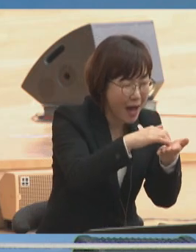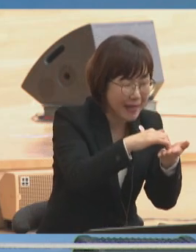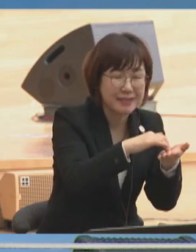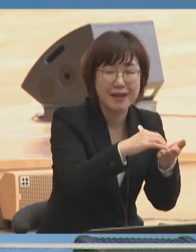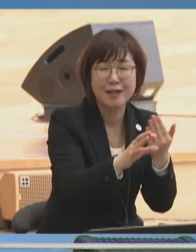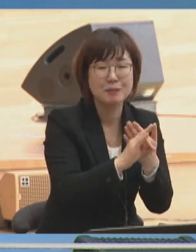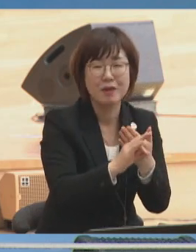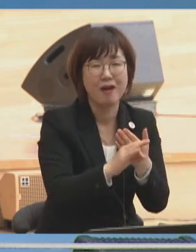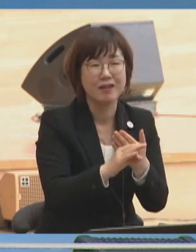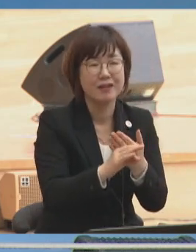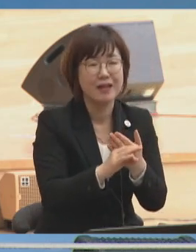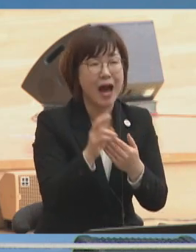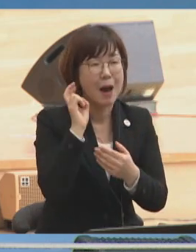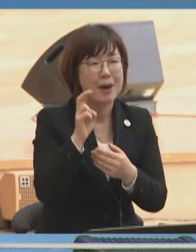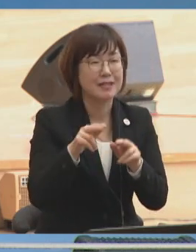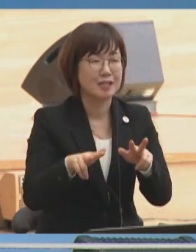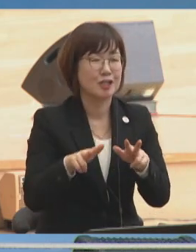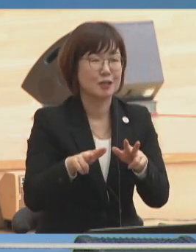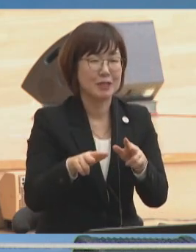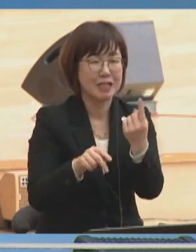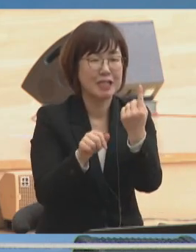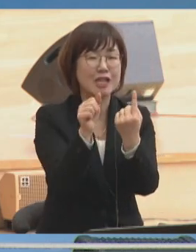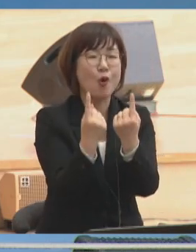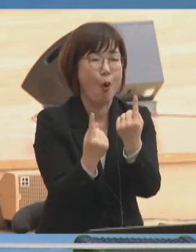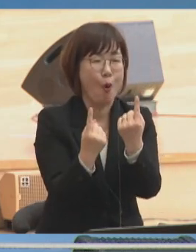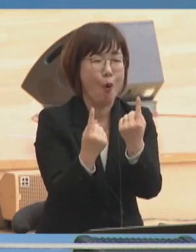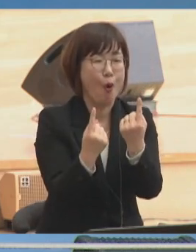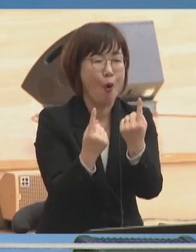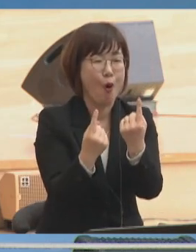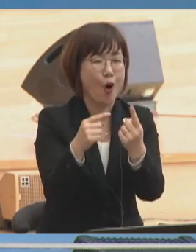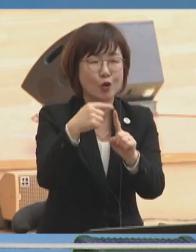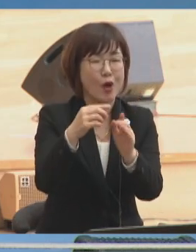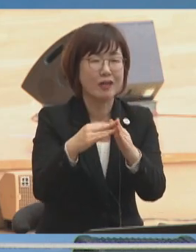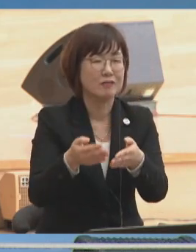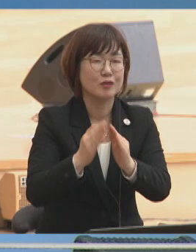하나의 주님의 교회는 이 땅에 없는 거죠.